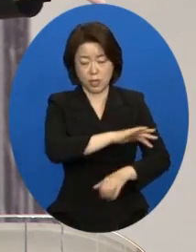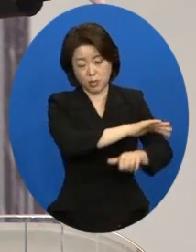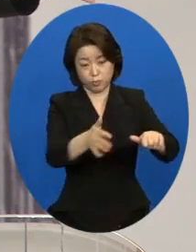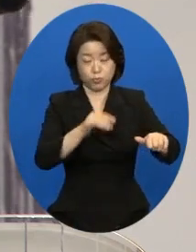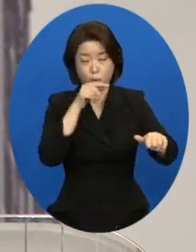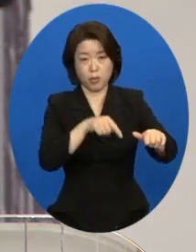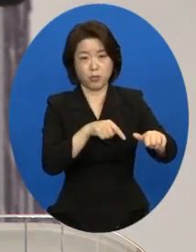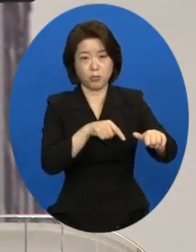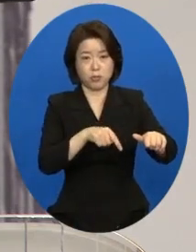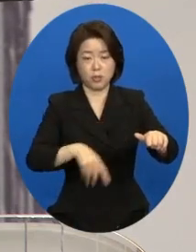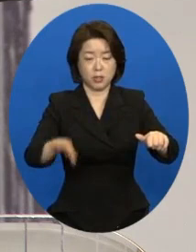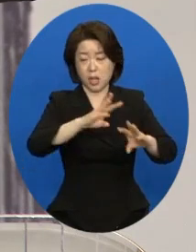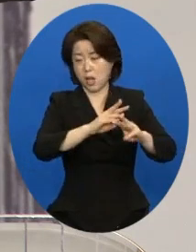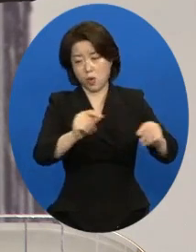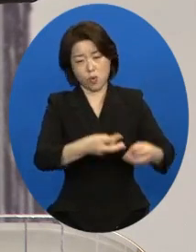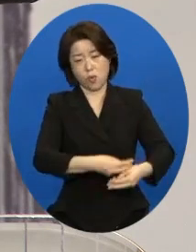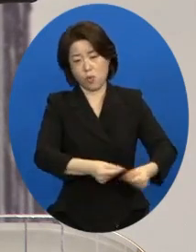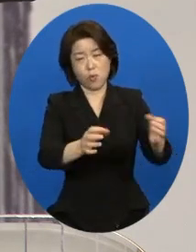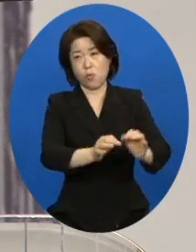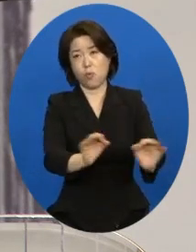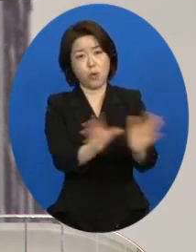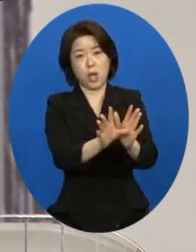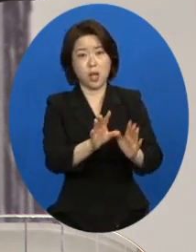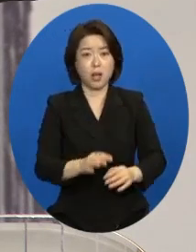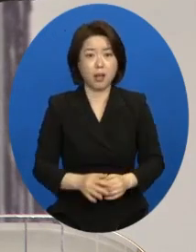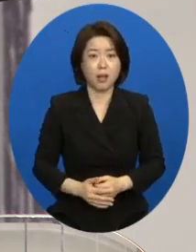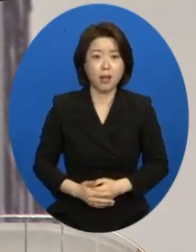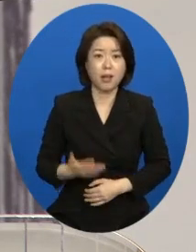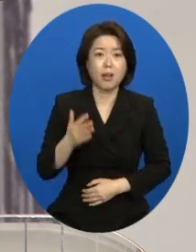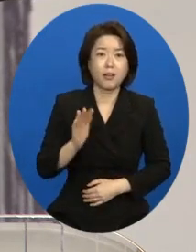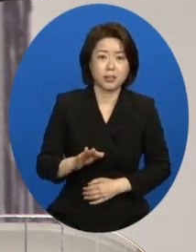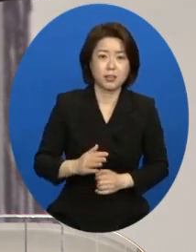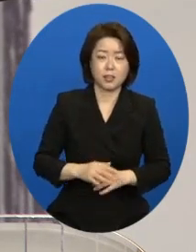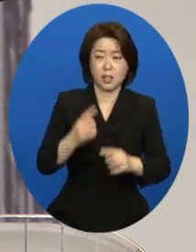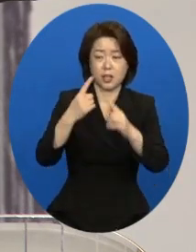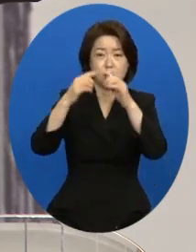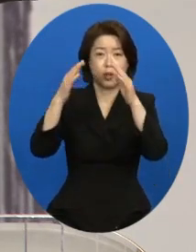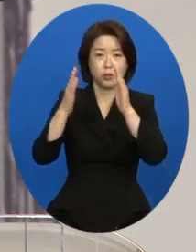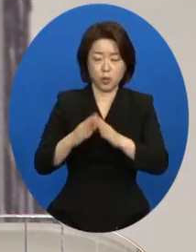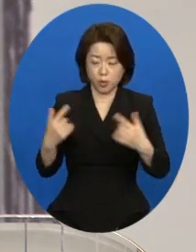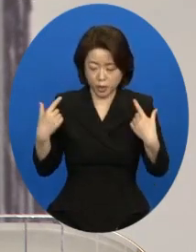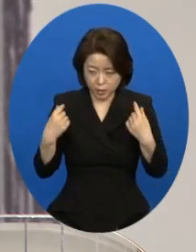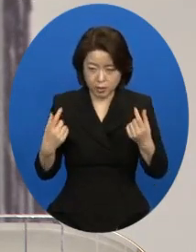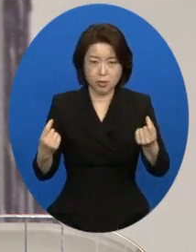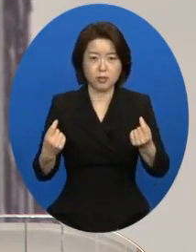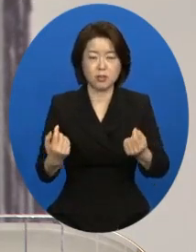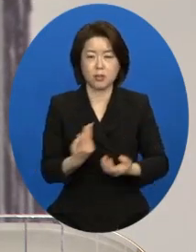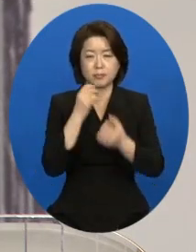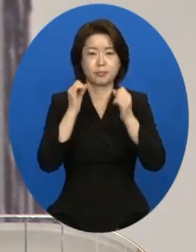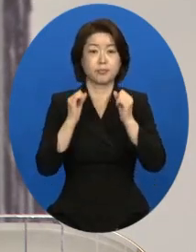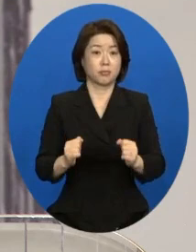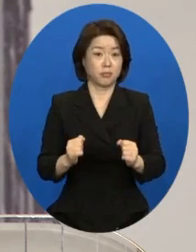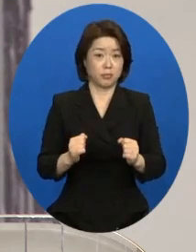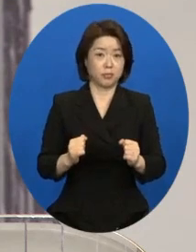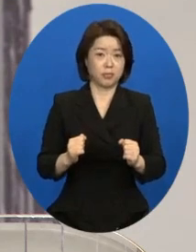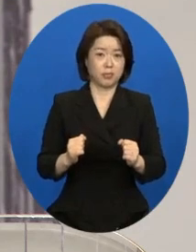있어요. 다 흙이 되어버렸습니다. 그러나 교회는 여전히 살아있습니다.